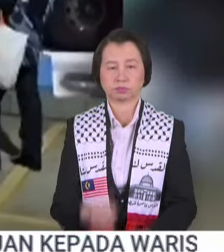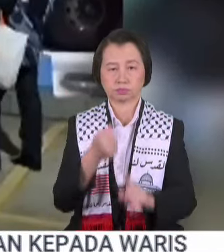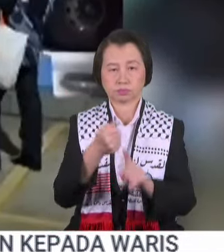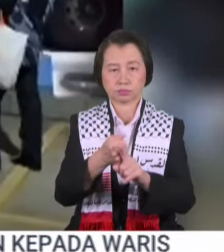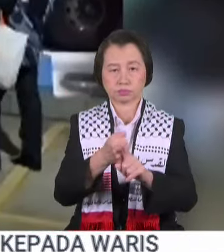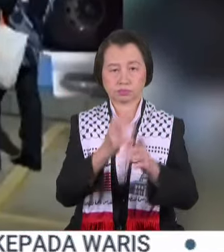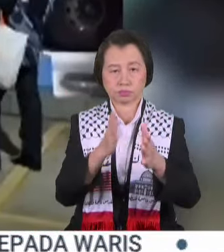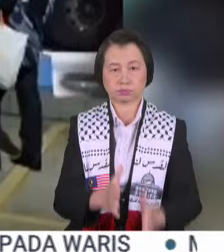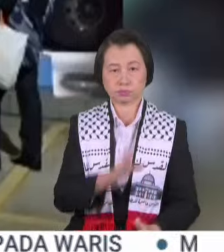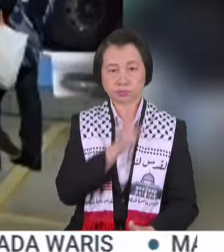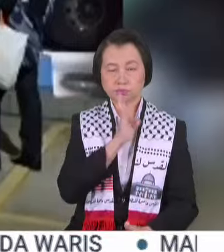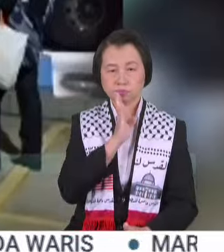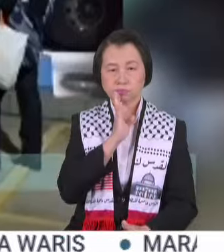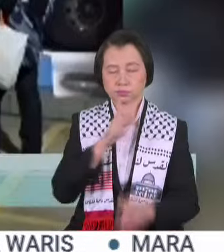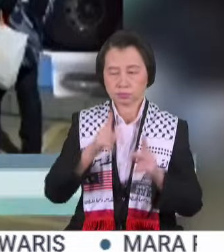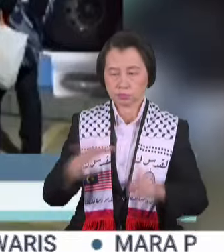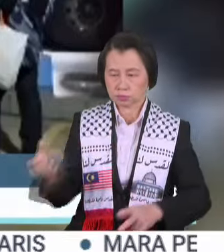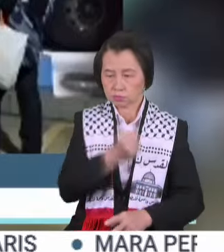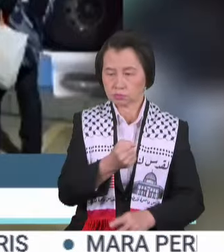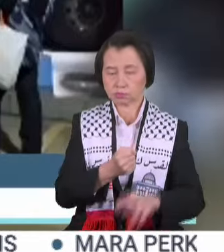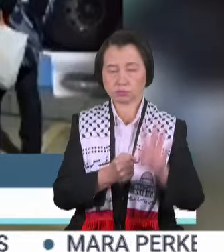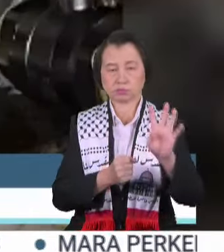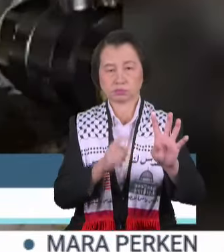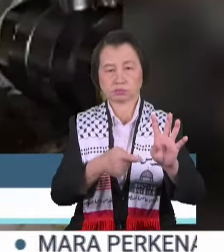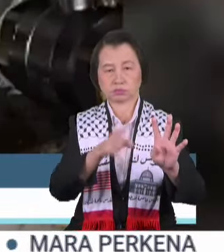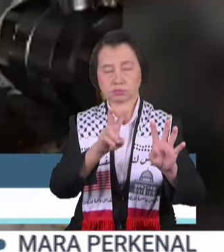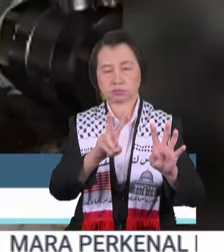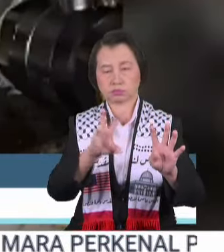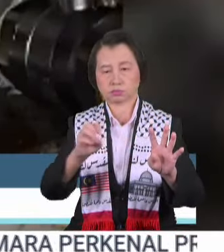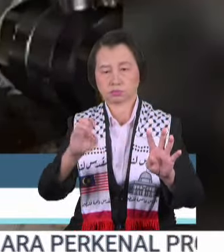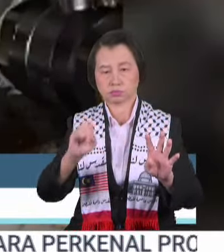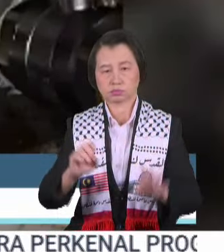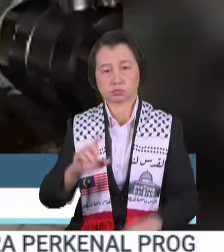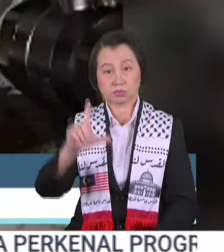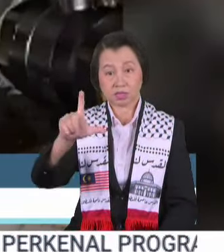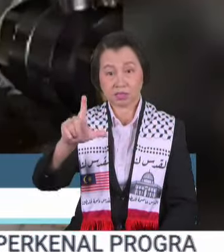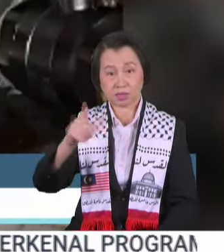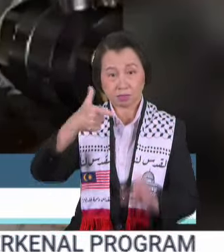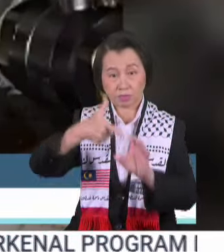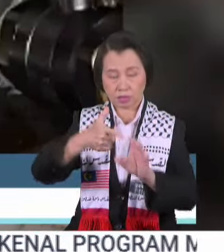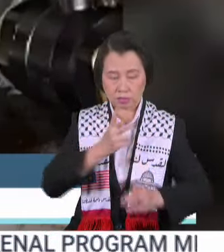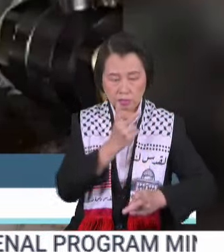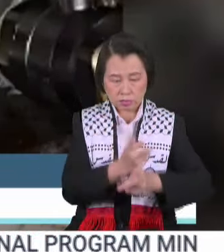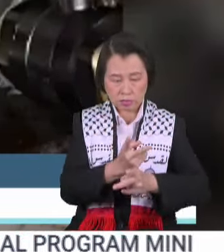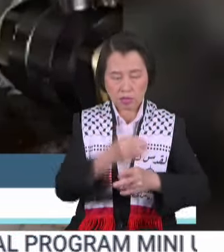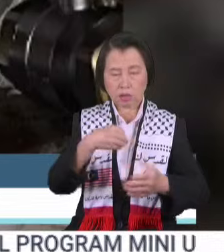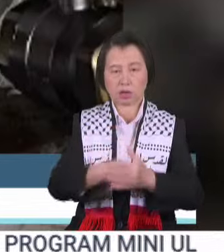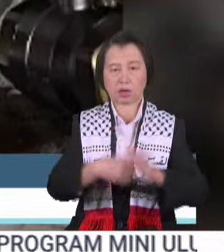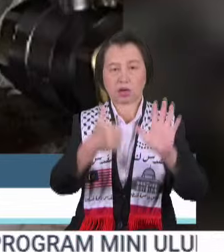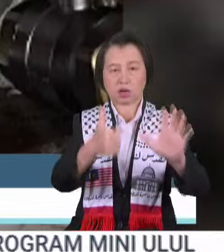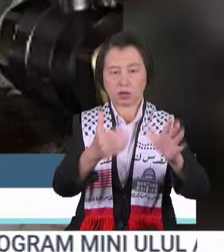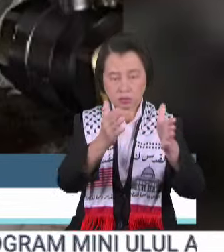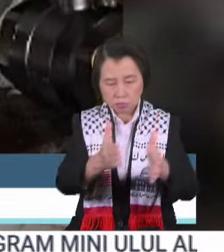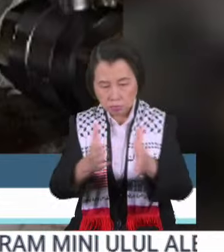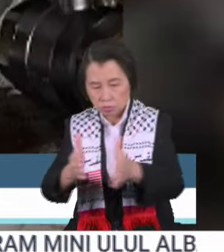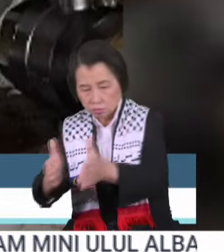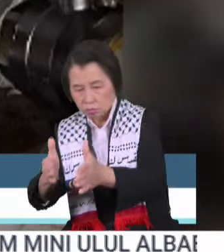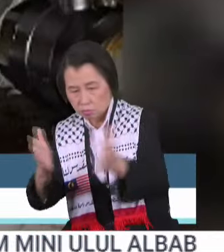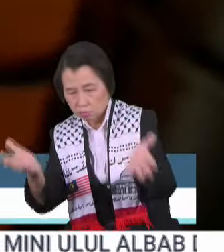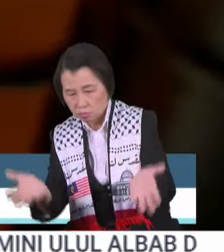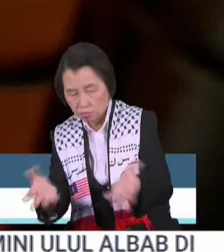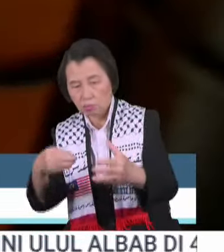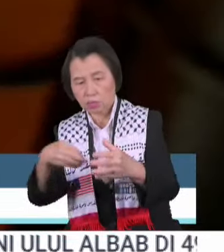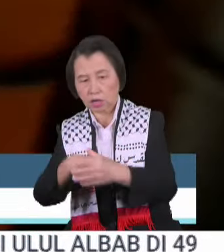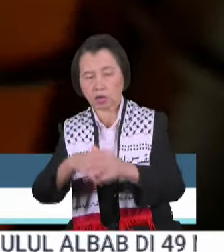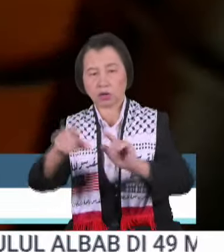Pengarahnya SG Gan berkata pihaknya merampas 4,200 liter minyak diesel yang tersimpan di dalam 6 unit IBC tank